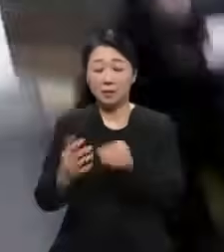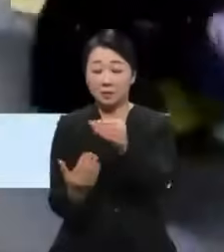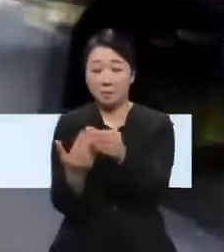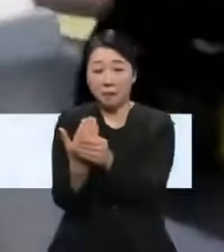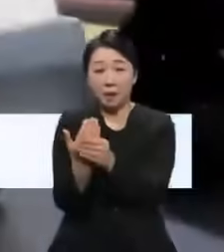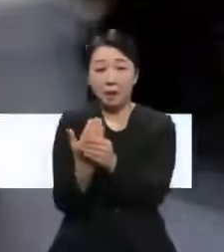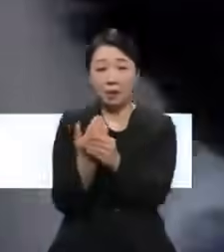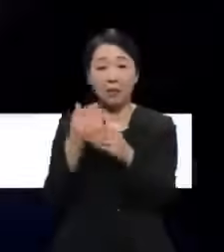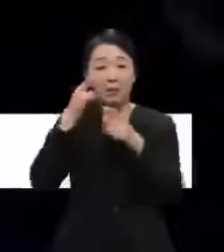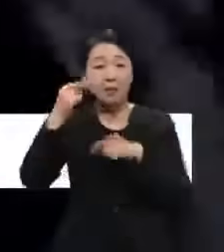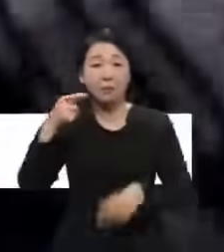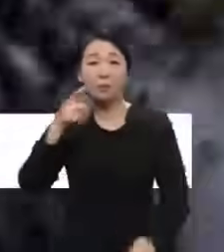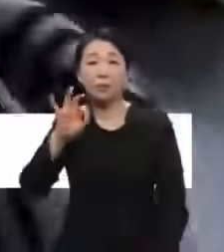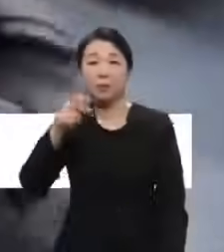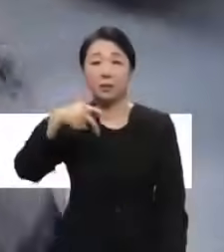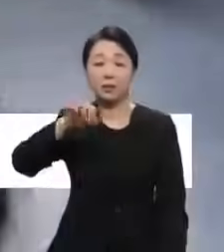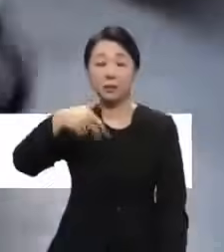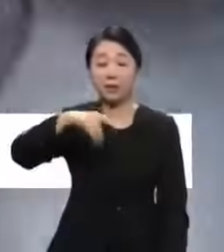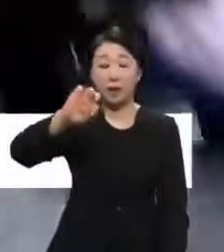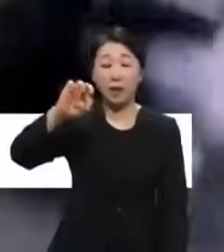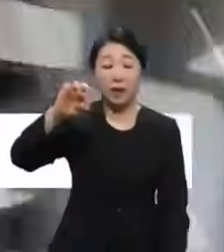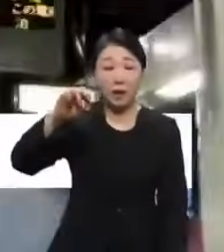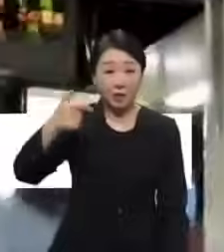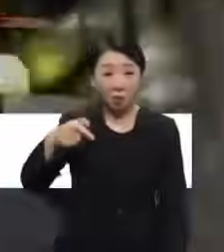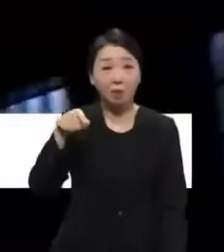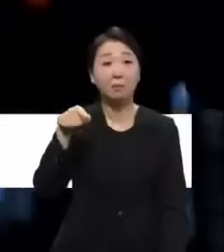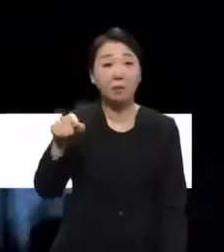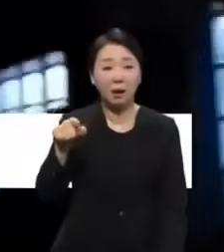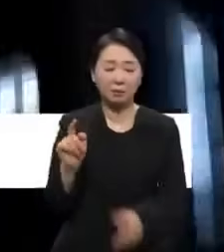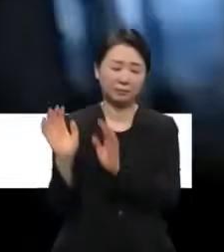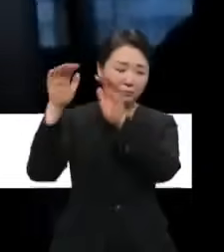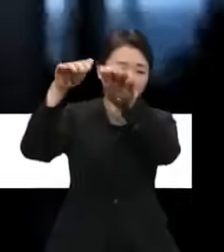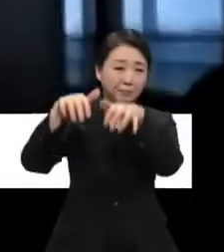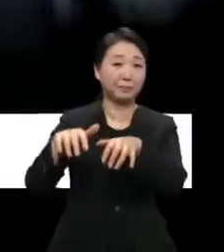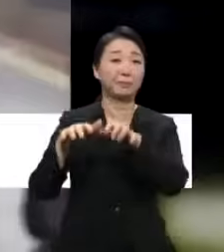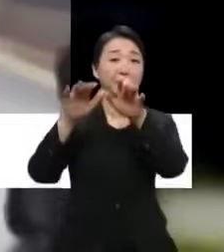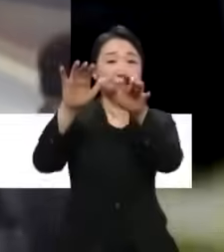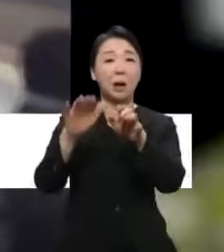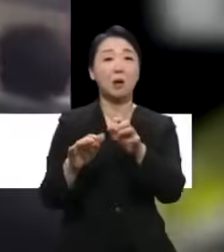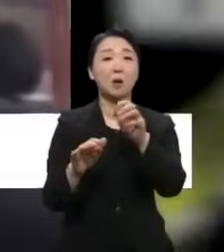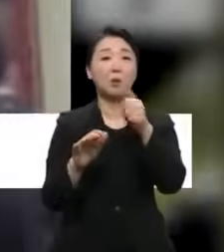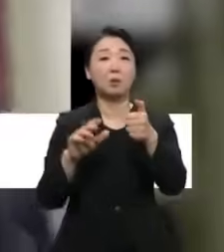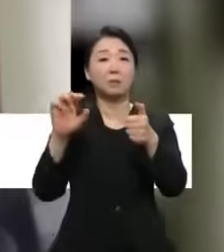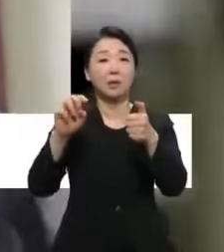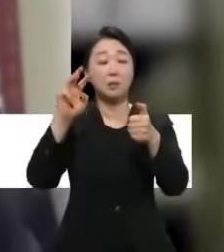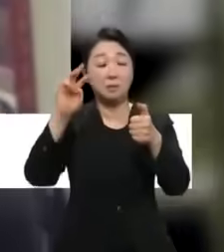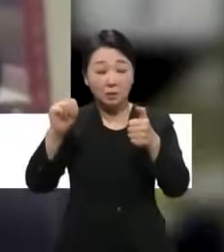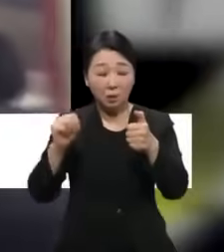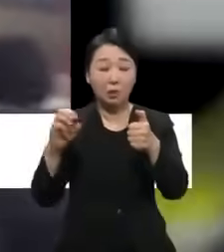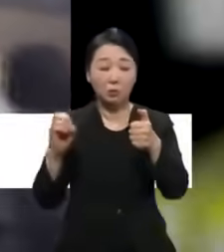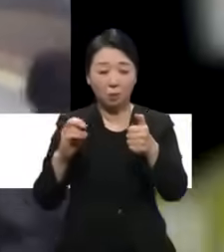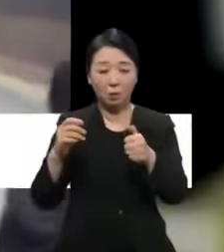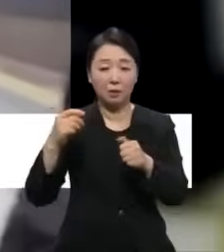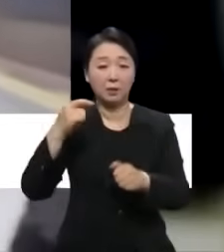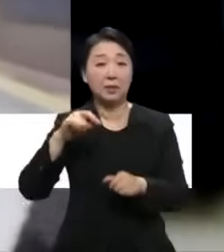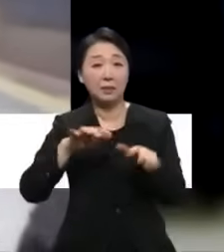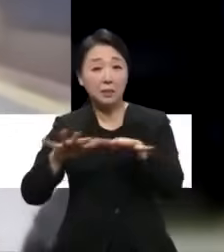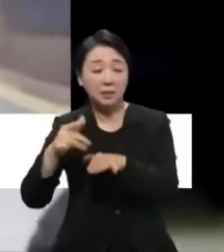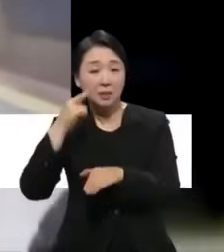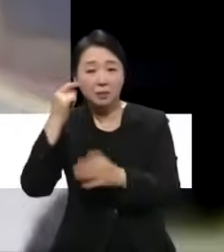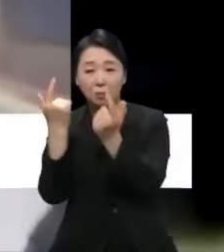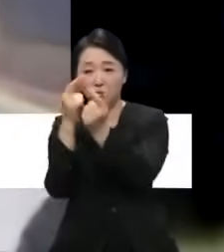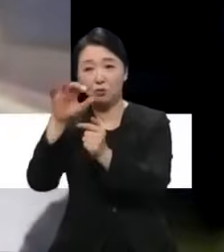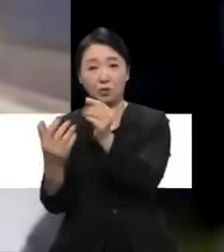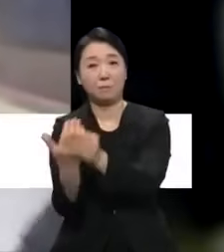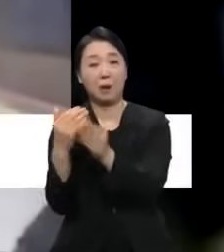이미 높이 5m의 쓰나미가 발생했다고 NHK는 전했습니다. 지진은 일본 북쪽에서 발생했는데